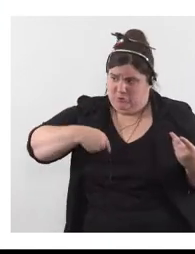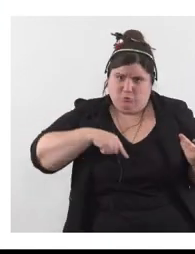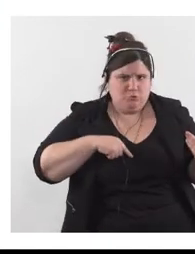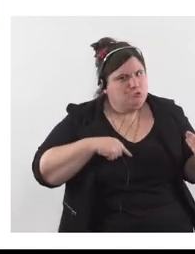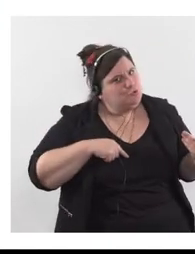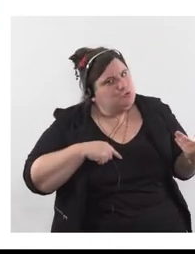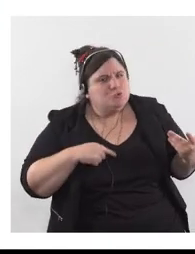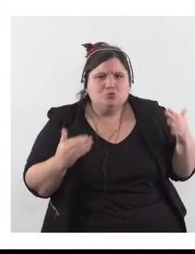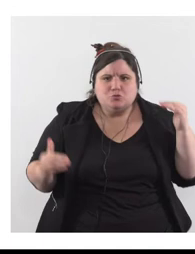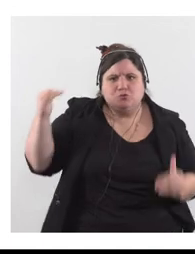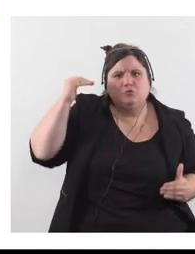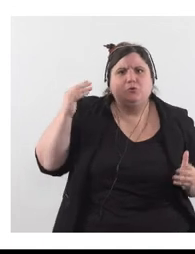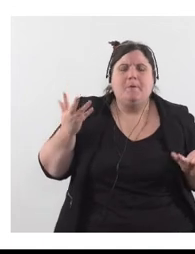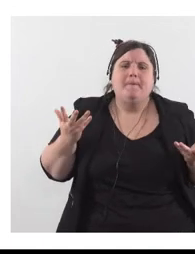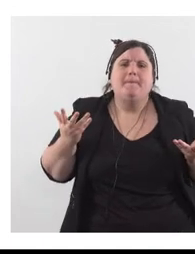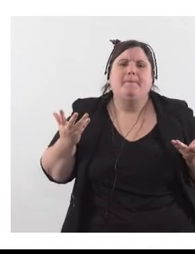Et ces